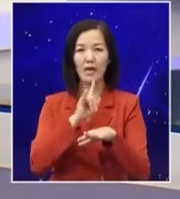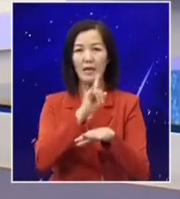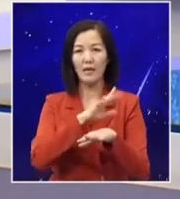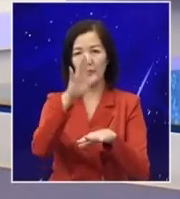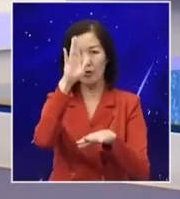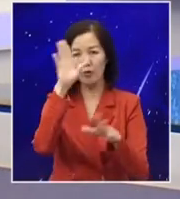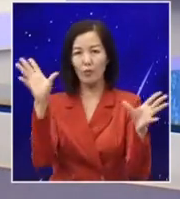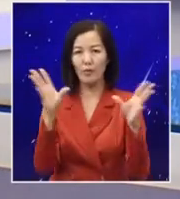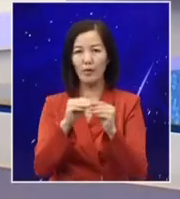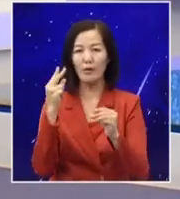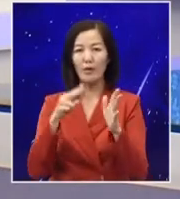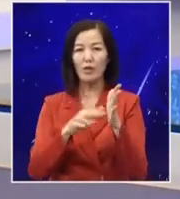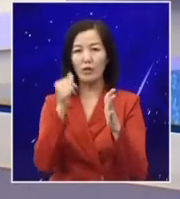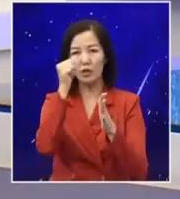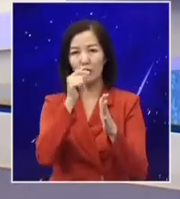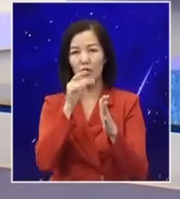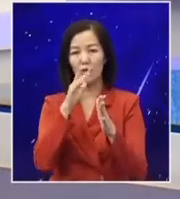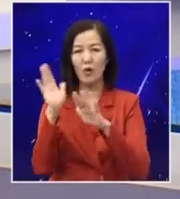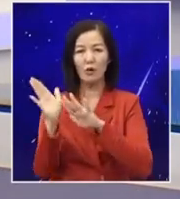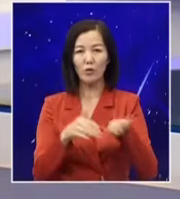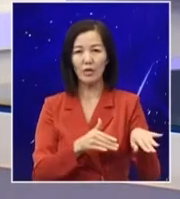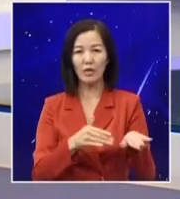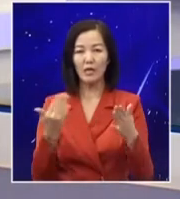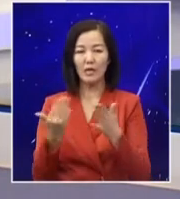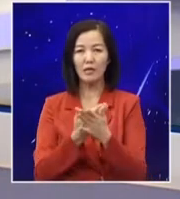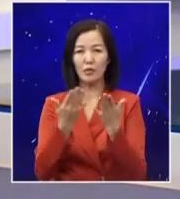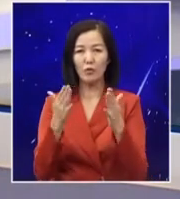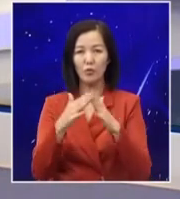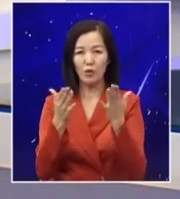кейін жеке үйлеріне қол жеткізіп, армандары орындалып отыр.